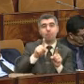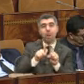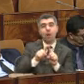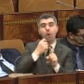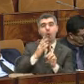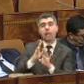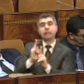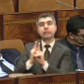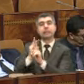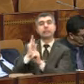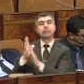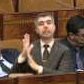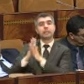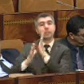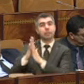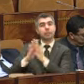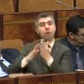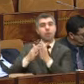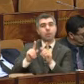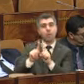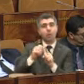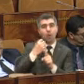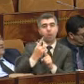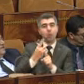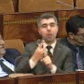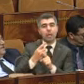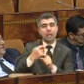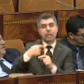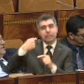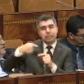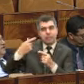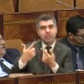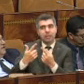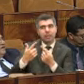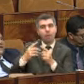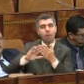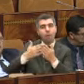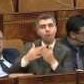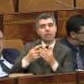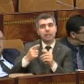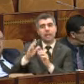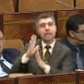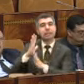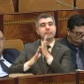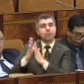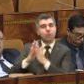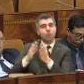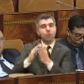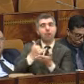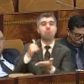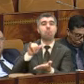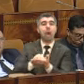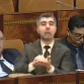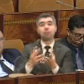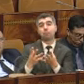كبير كنفقدوه، ما بقيناش نجبروا بحال العربي الدغمي، ما بقيناش كنشوفوا بحال واحد العداد ديال الناس، أمينة رشيد الله يرحمها إلى آخره، هادشي